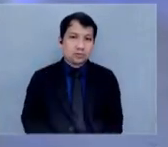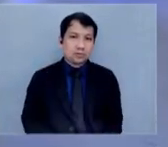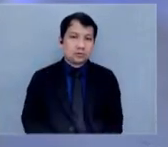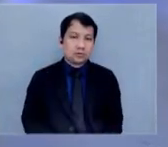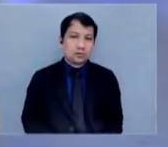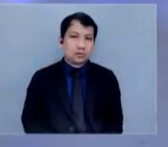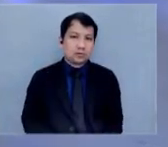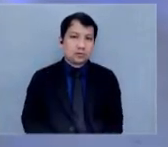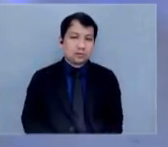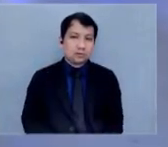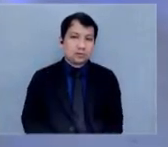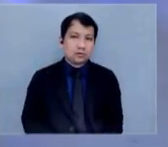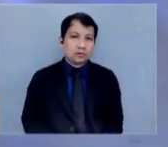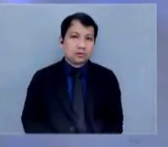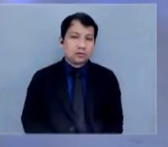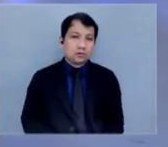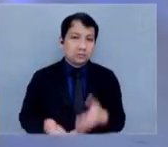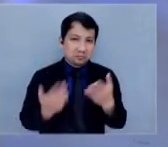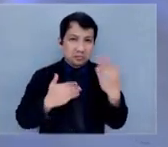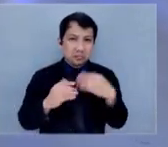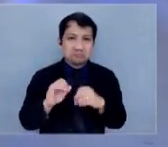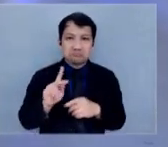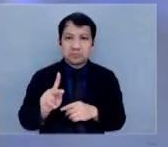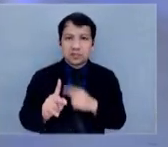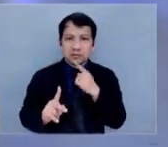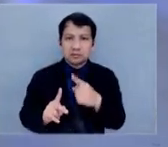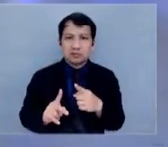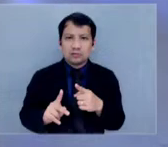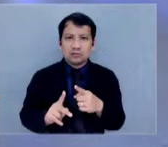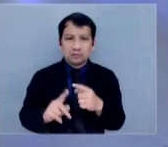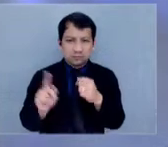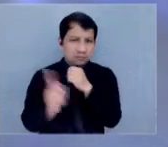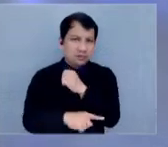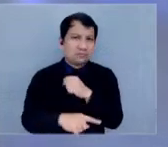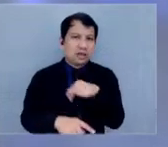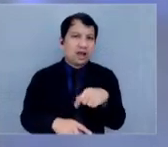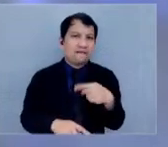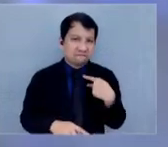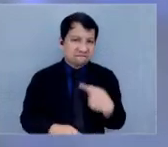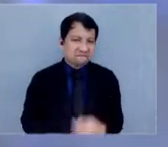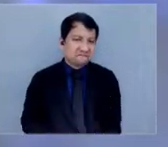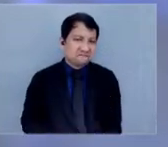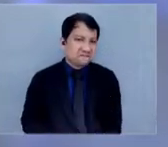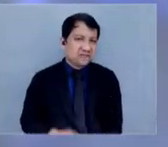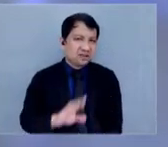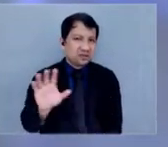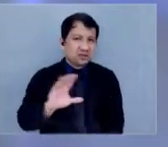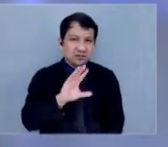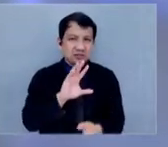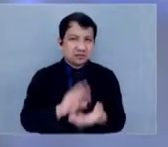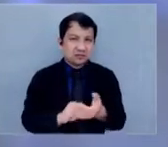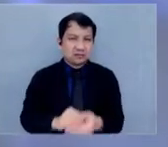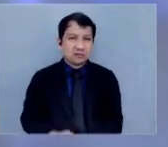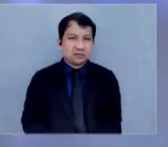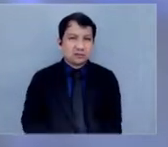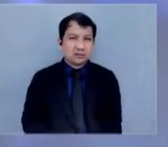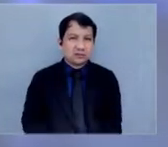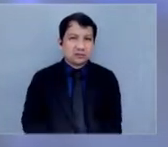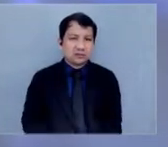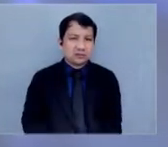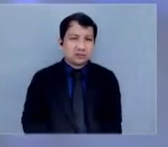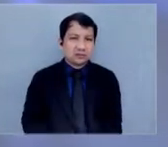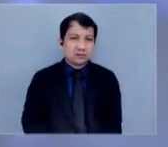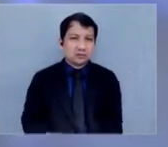na kami, ha? Okay na, ganun. Dapat eh, sampulan. No? Para hindi tularan ng iba. Correct. Ano ba nangyayari sa mga tarsier? Madali po